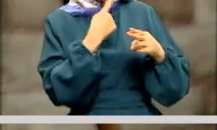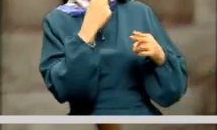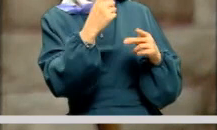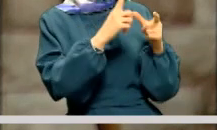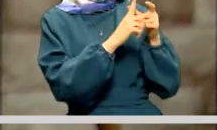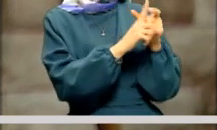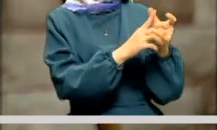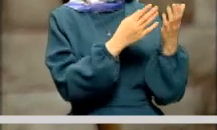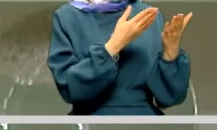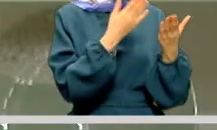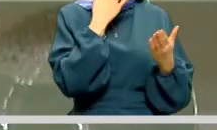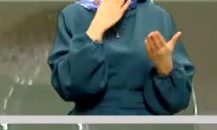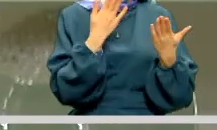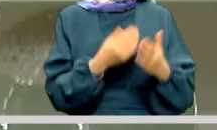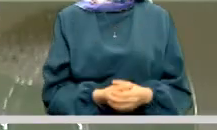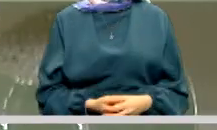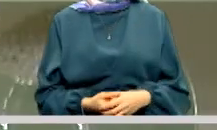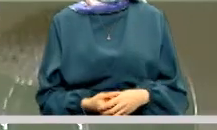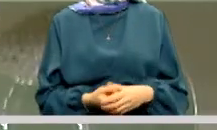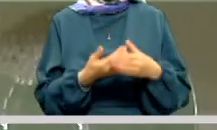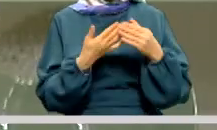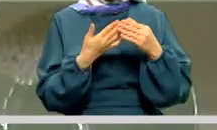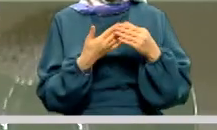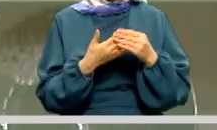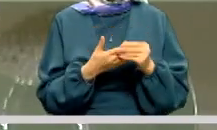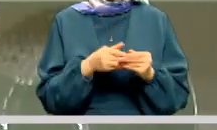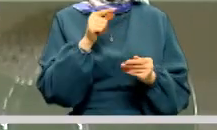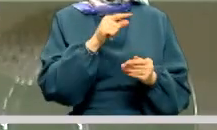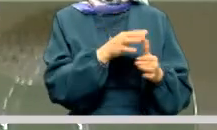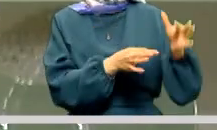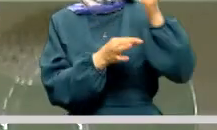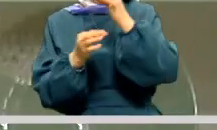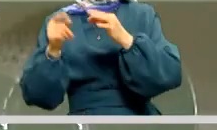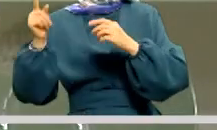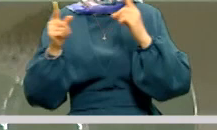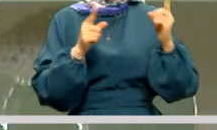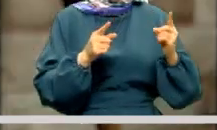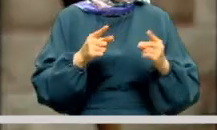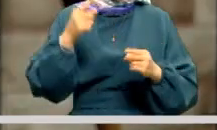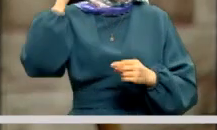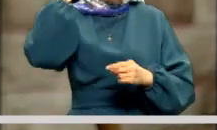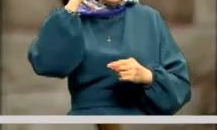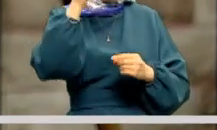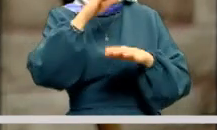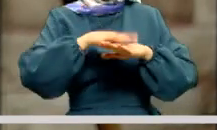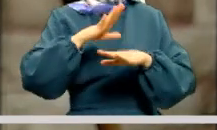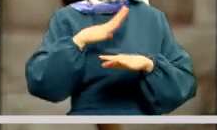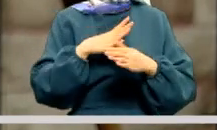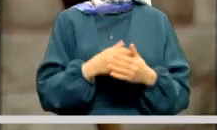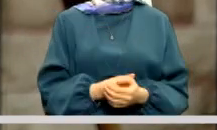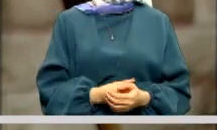bir emanet dahi vermekte zorlanıyoruz Niye Çünkü insanlar birbirinden endişe ediyor işte